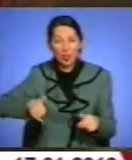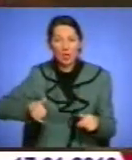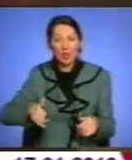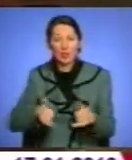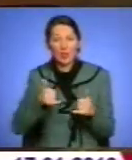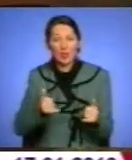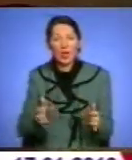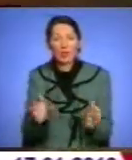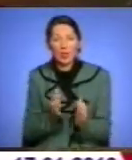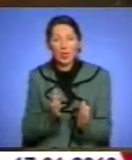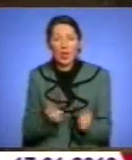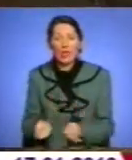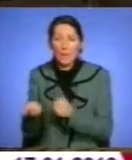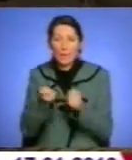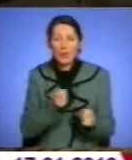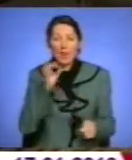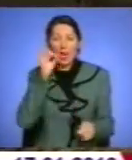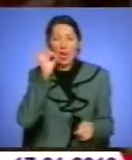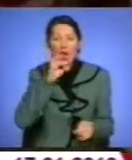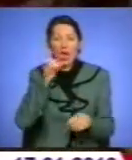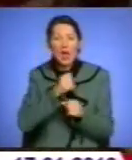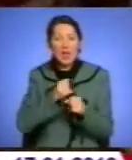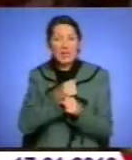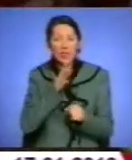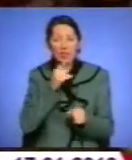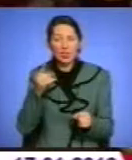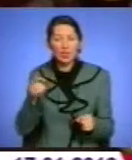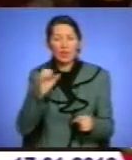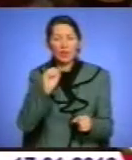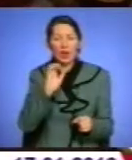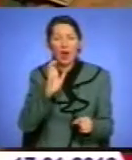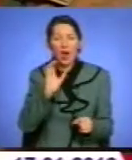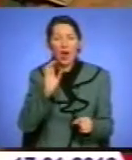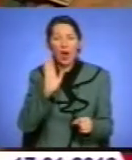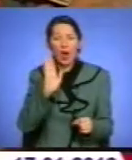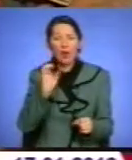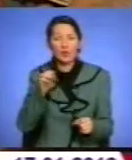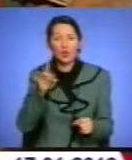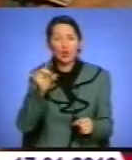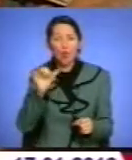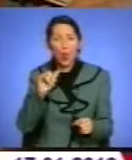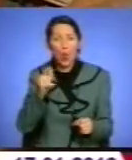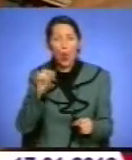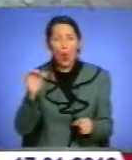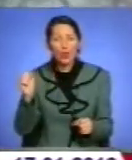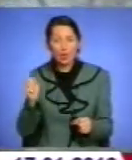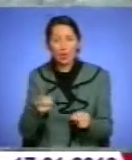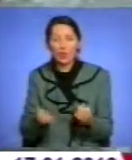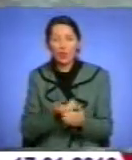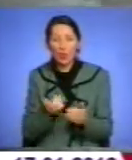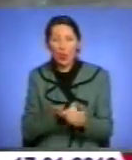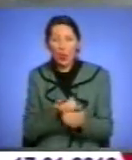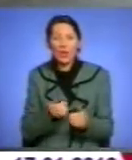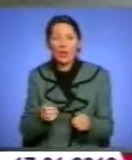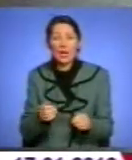і транспортування ліків часів Австро-Угорщини. Відкопали й казанок для їжі і флягу для води, які належали